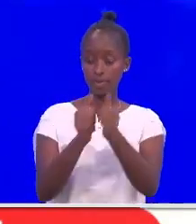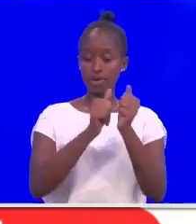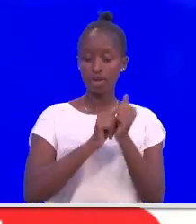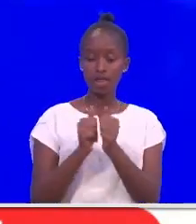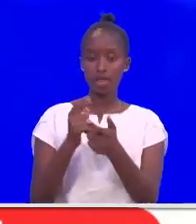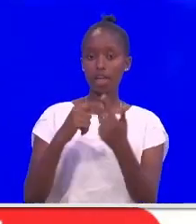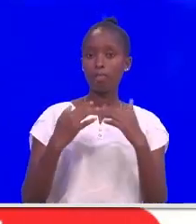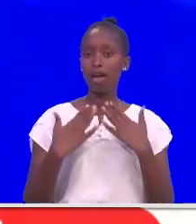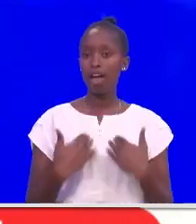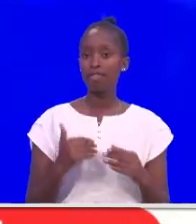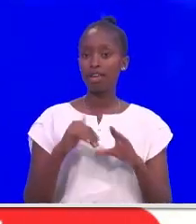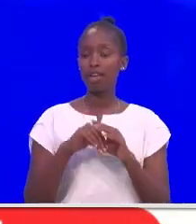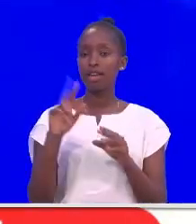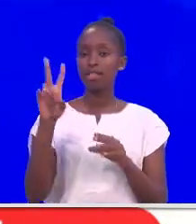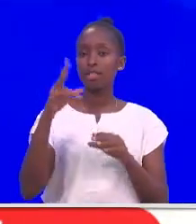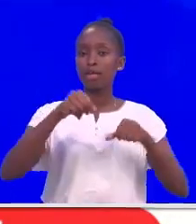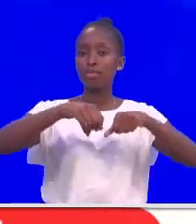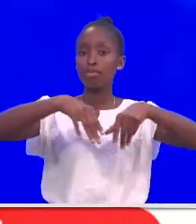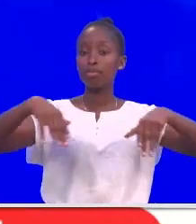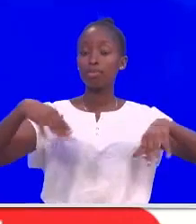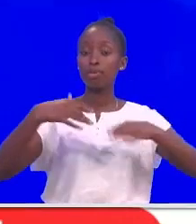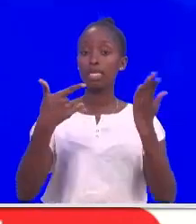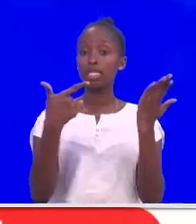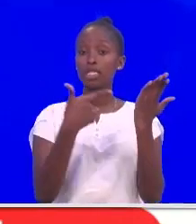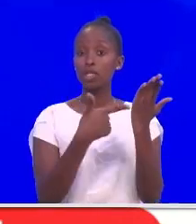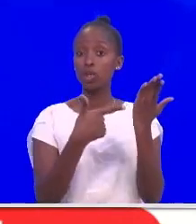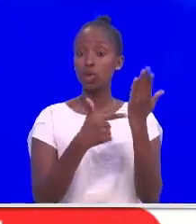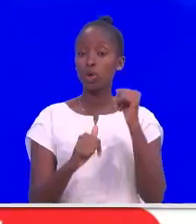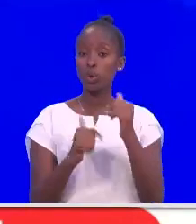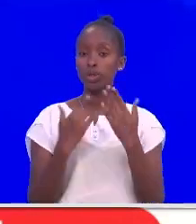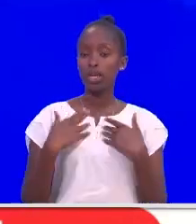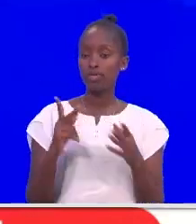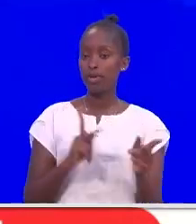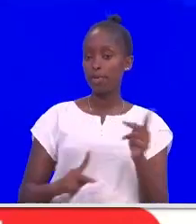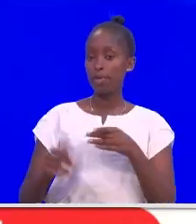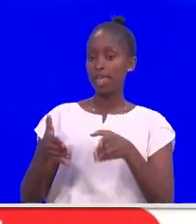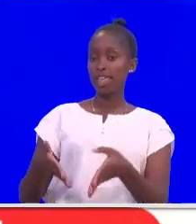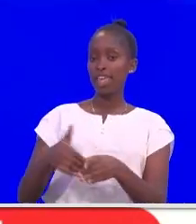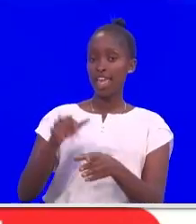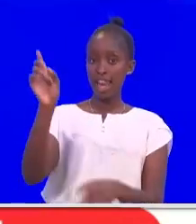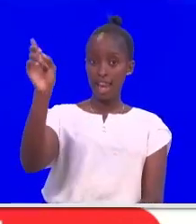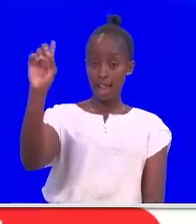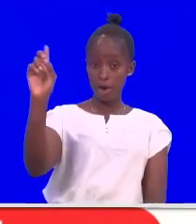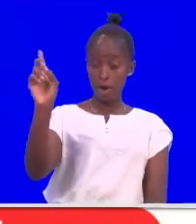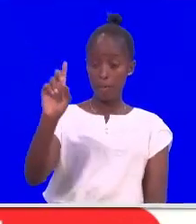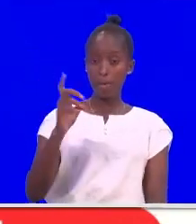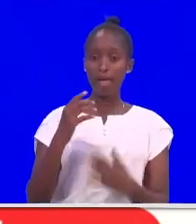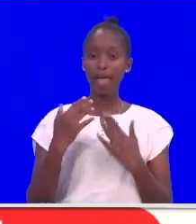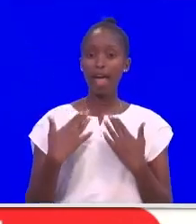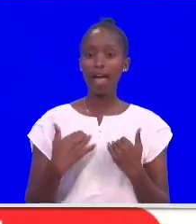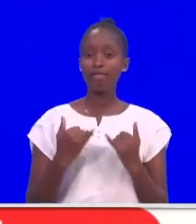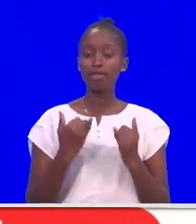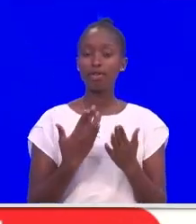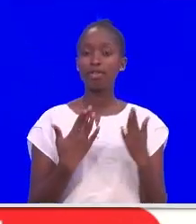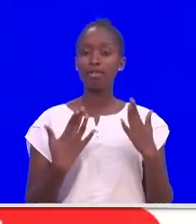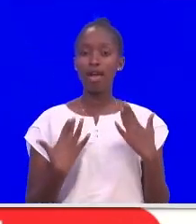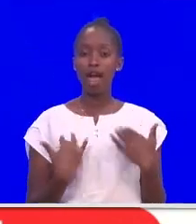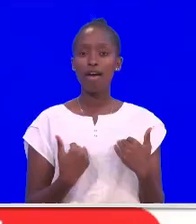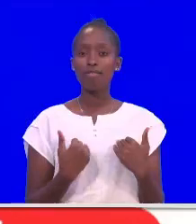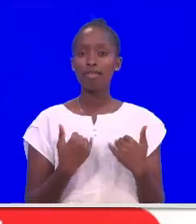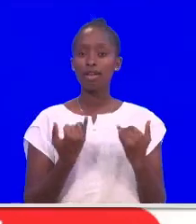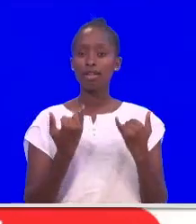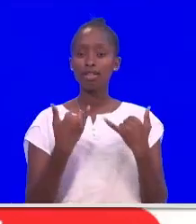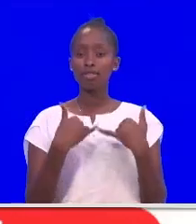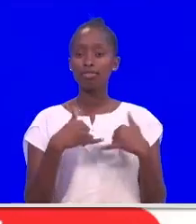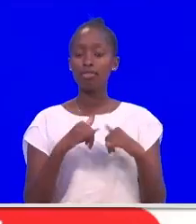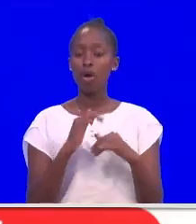katika kongamano la pili la kiteknolojia ambalo liliandaliwa hapa jijini Nairobi. Kauli mbiu ikiwa uvumbuzi